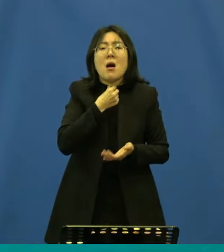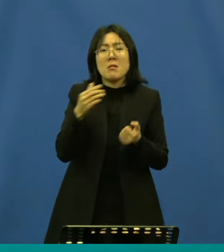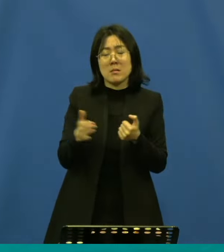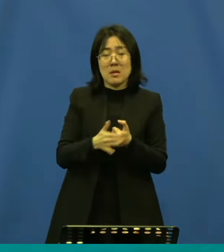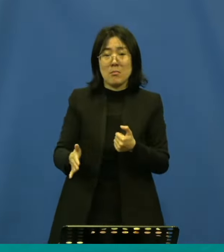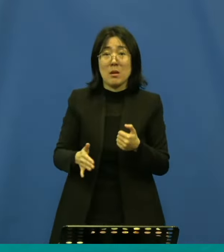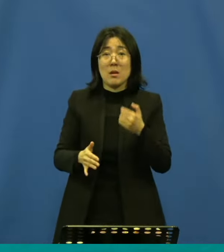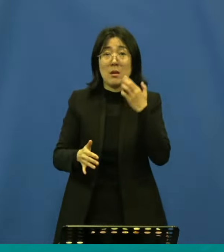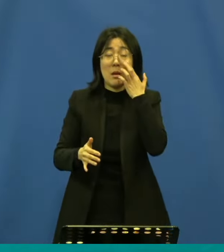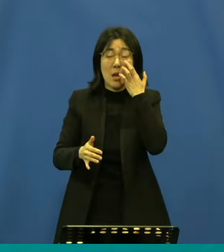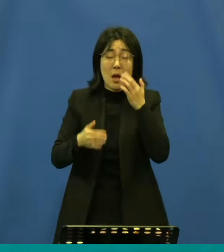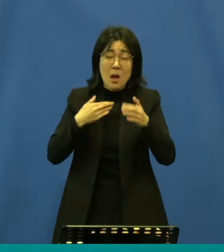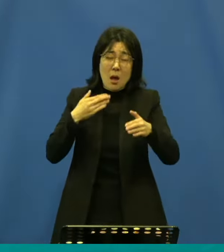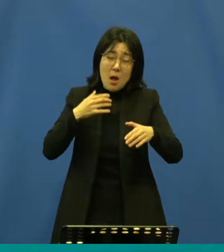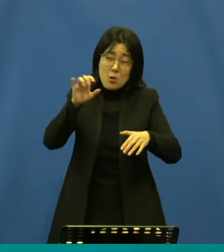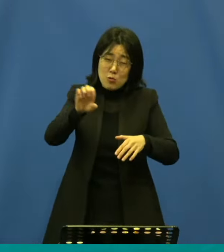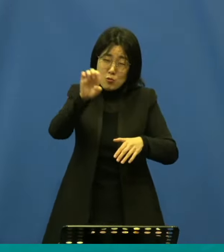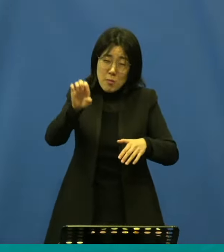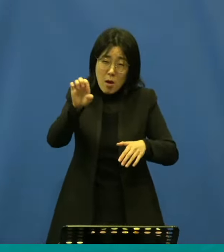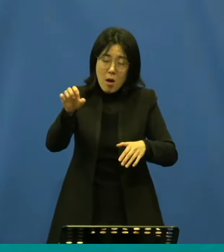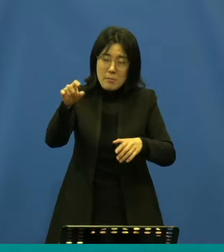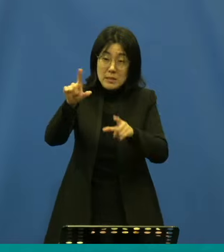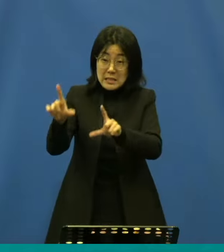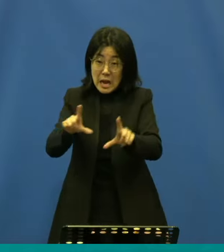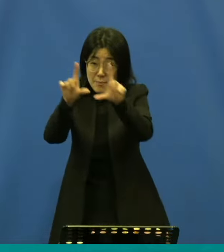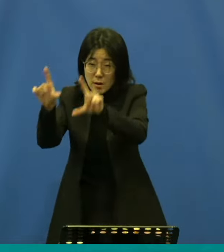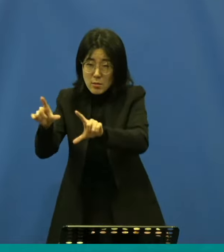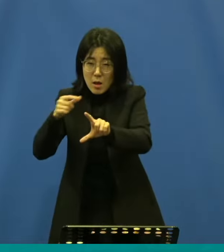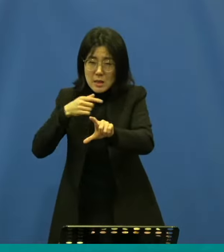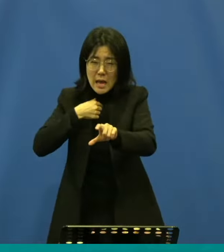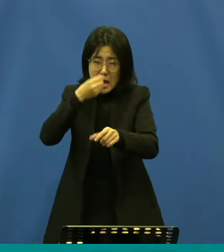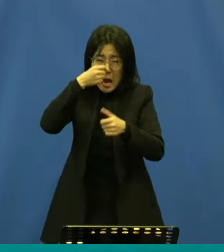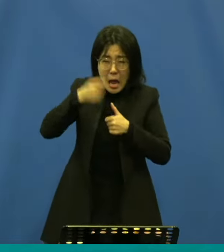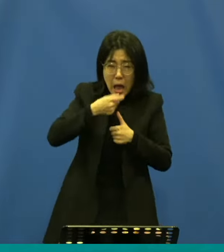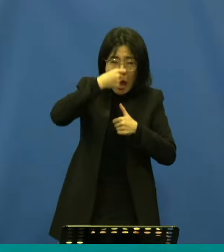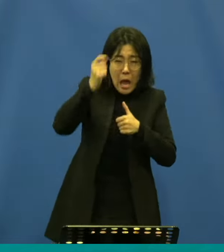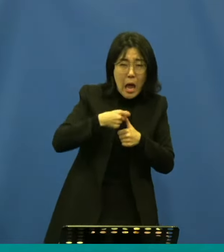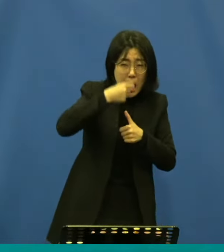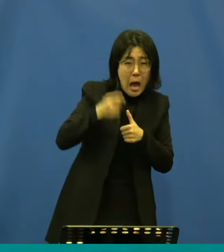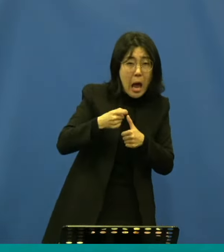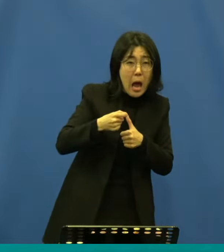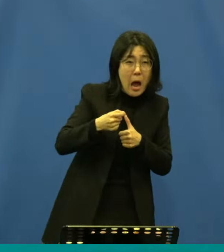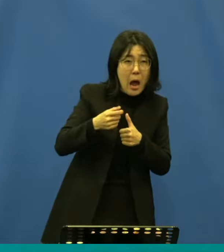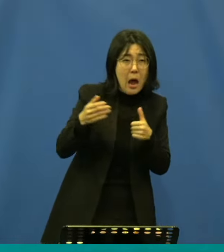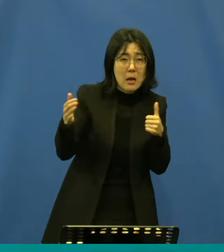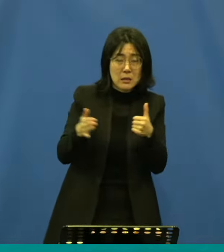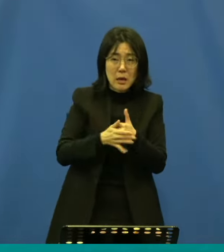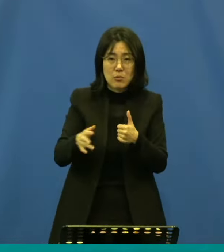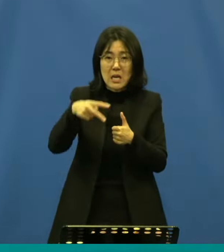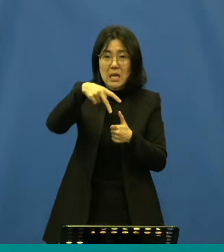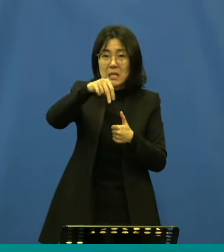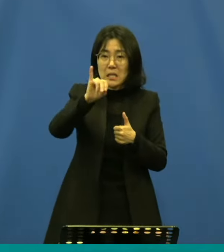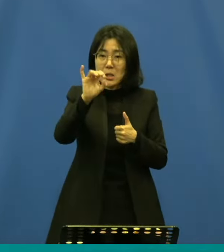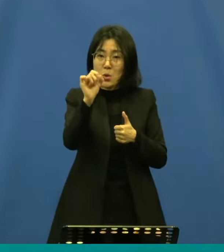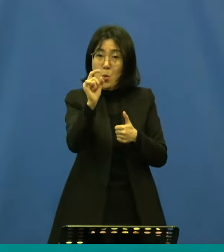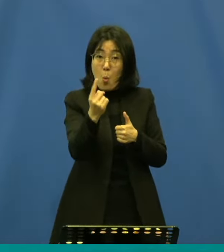유럽에서 차별을 받고 살았던 유대인들이 하나의 국가를 세우자는 운동, 시오니즘. 지금도